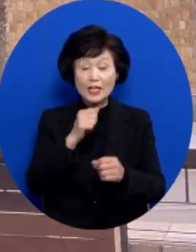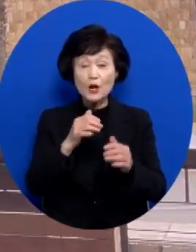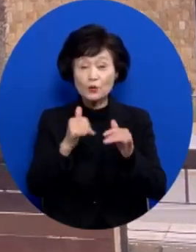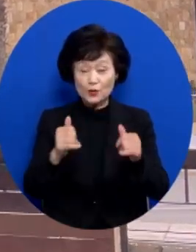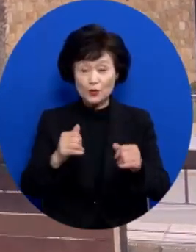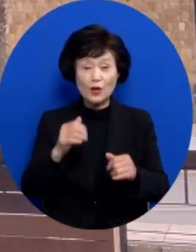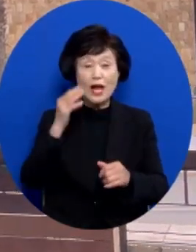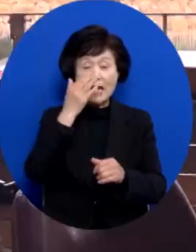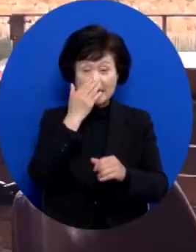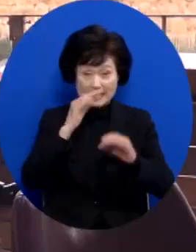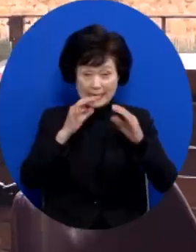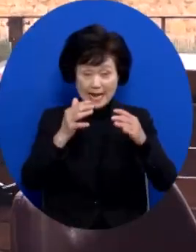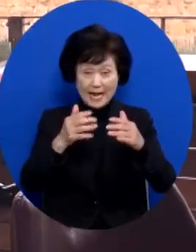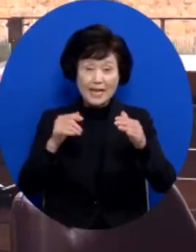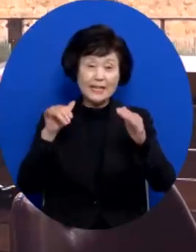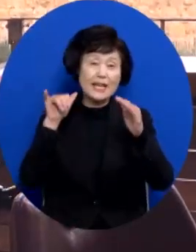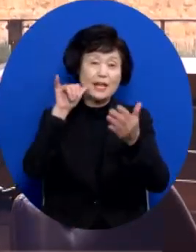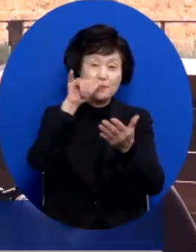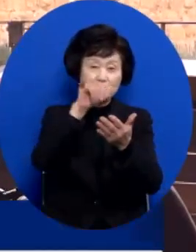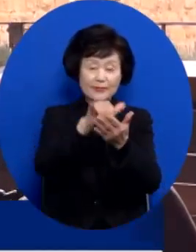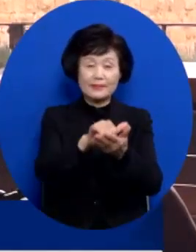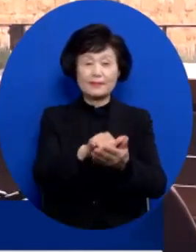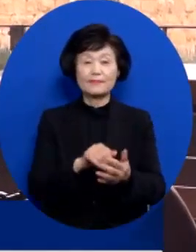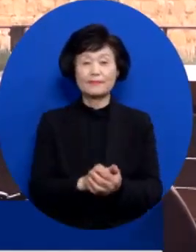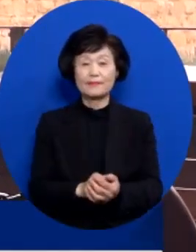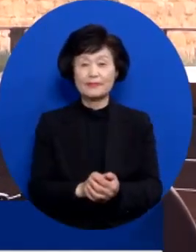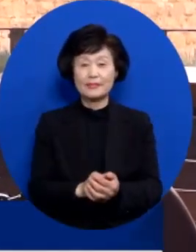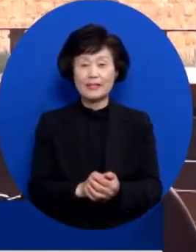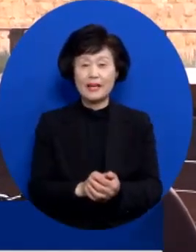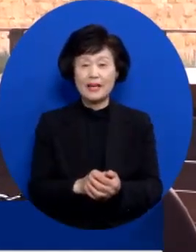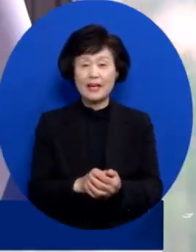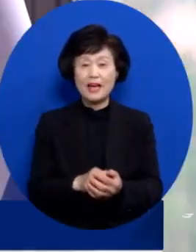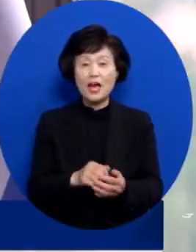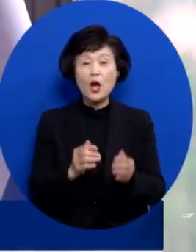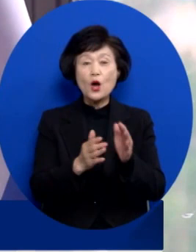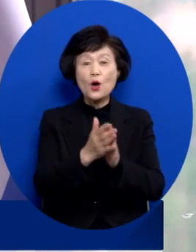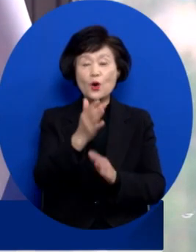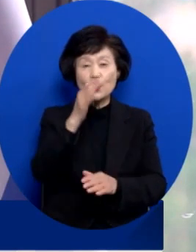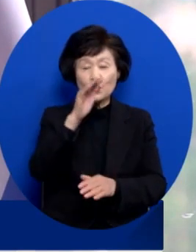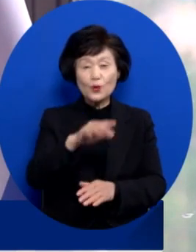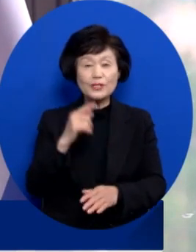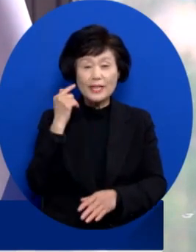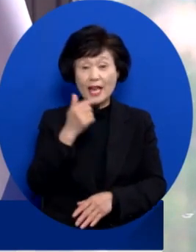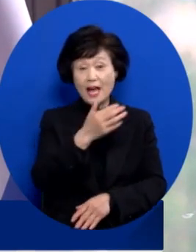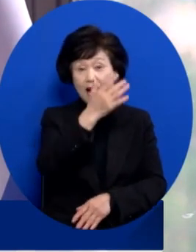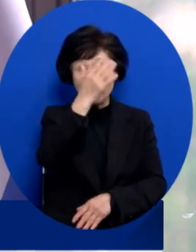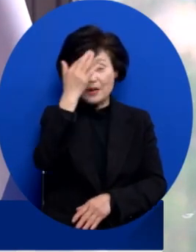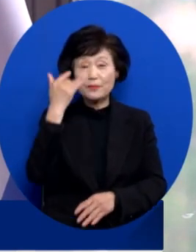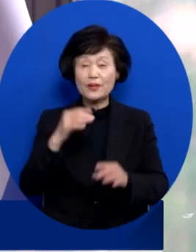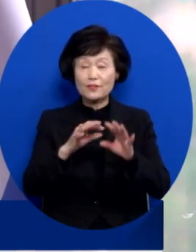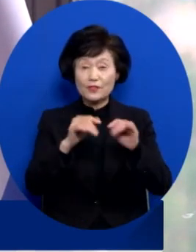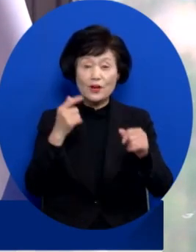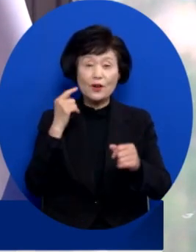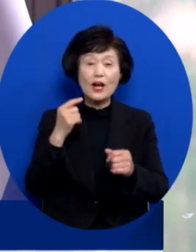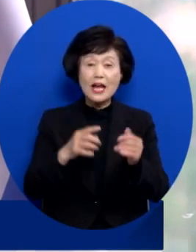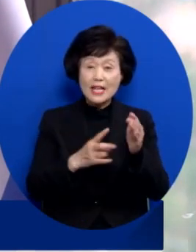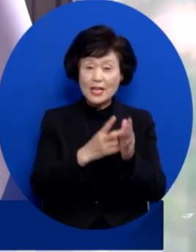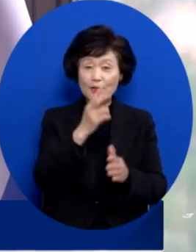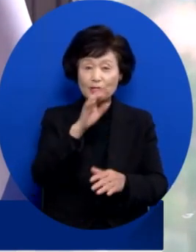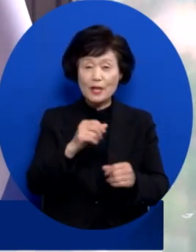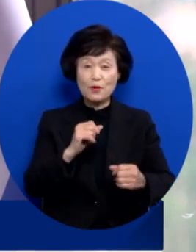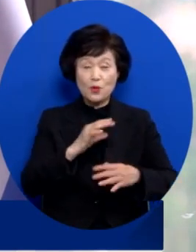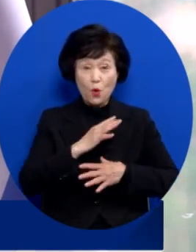이스라엘을 찾았습니다. It is an event which connects the beautiful land space of the